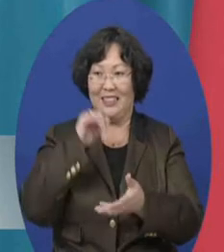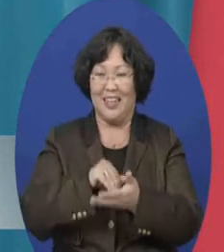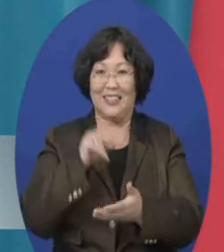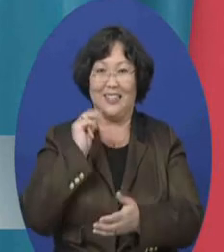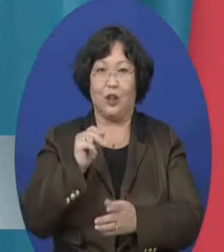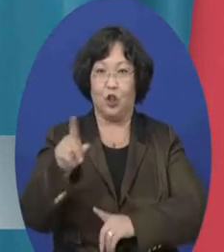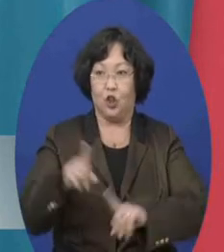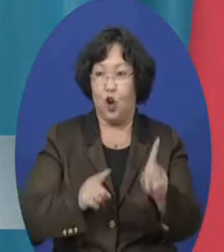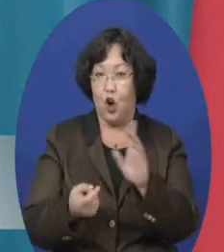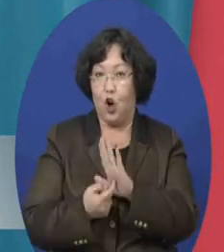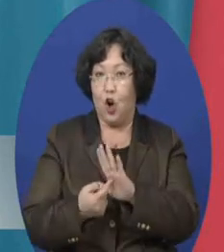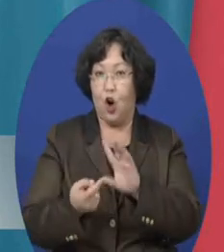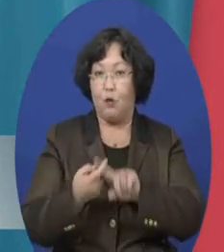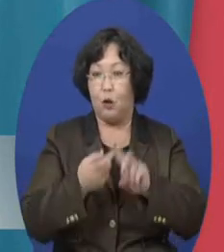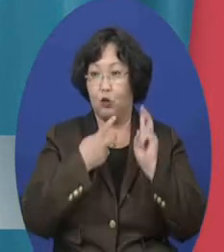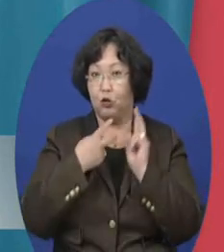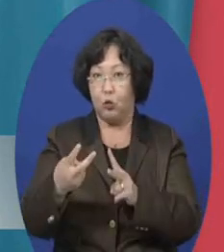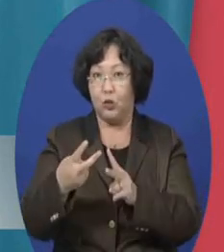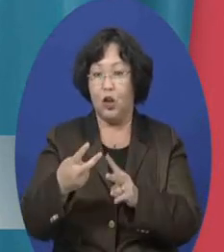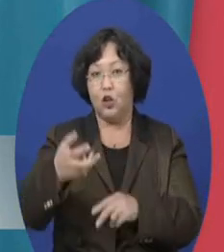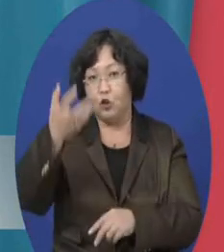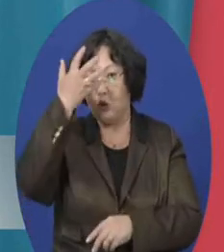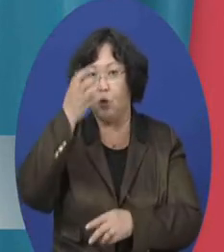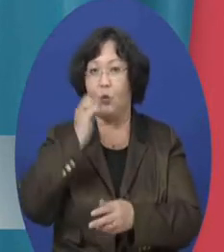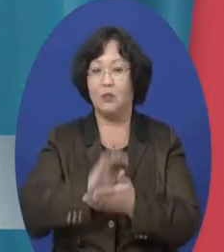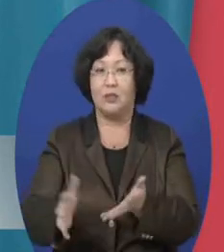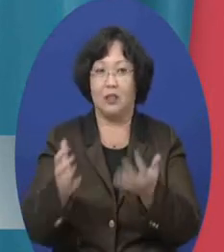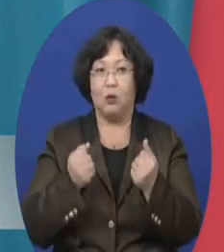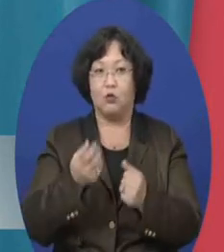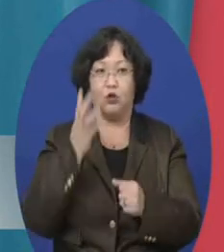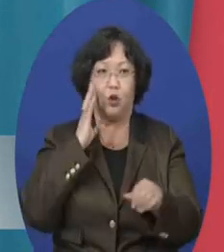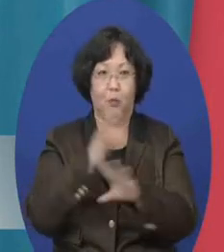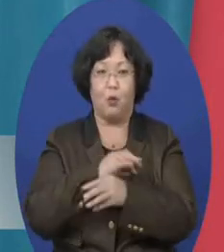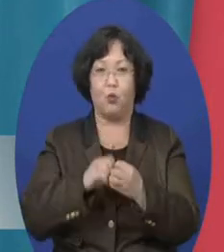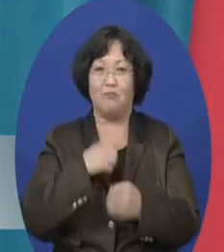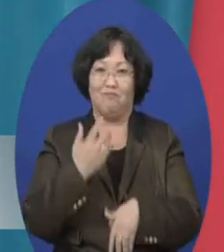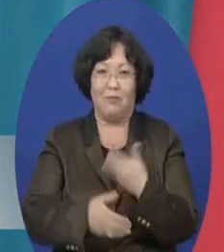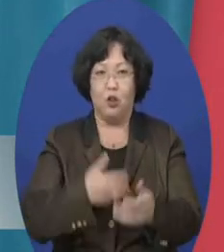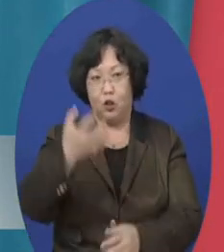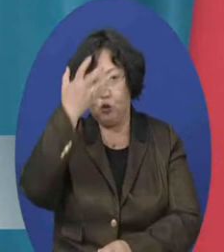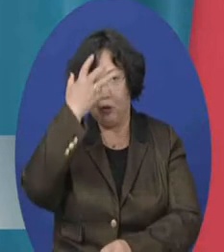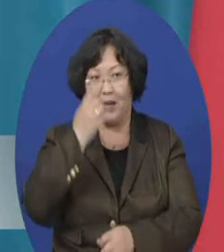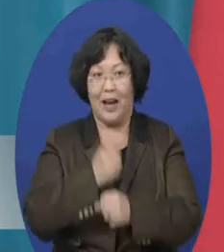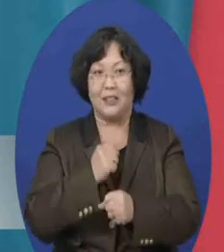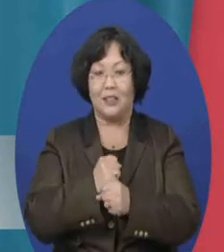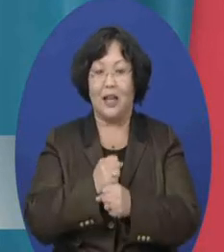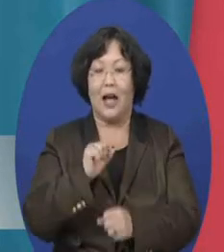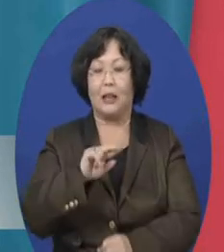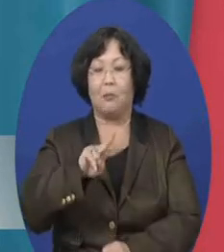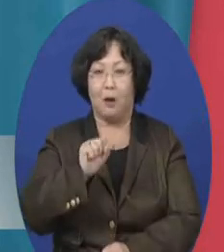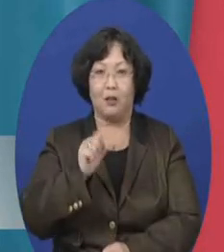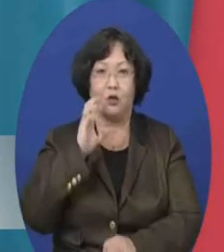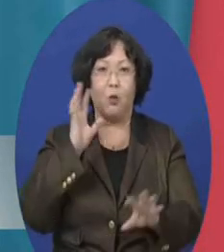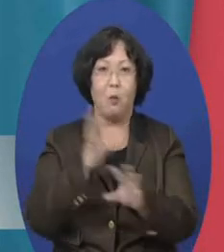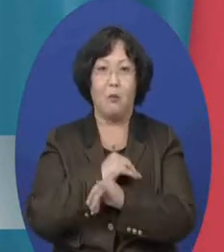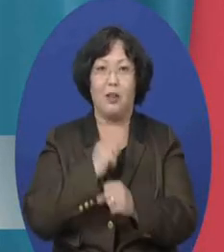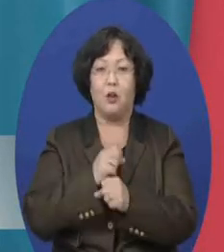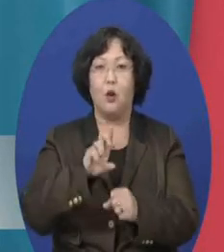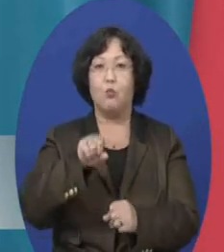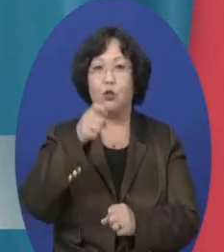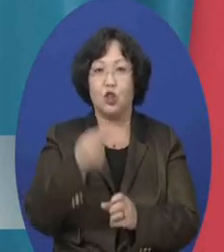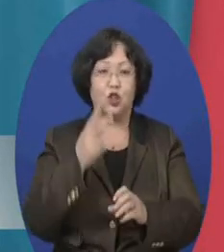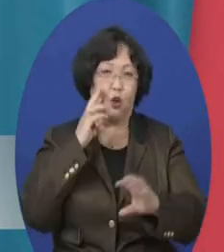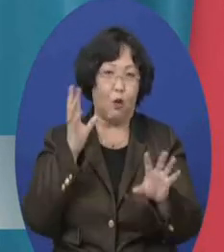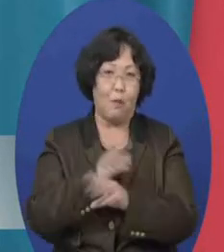өрсөлдөөн суурилсан үйлчлэгийг төр худалдан авдаг тогтолцоонд шилжиж төрийн албаны бүтцийг шинжилнэ.